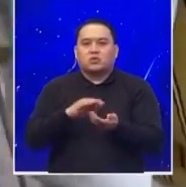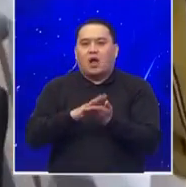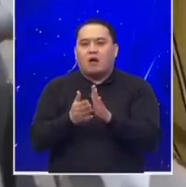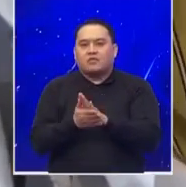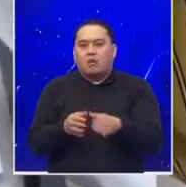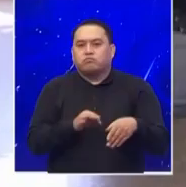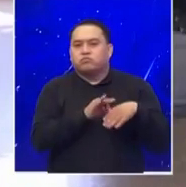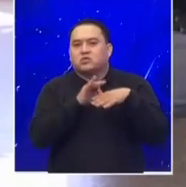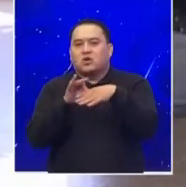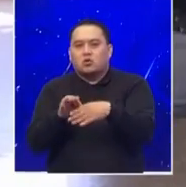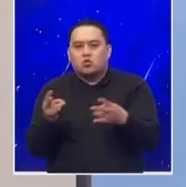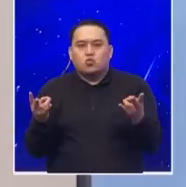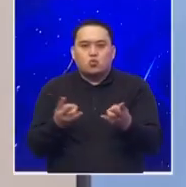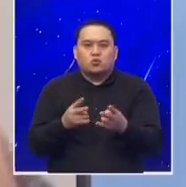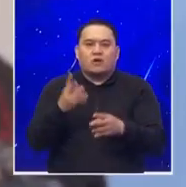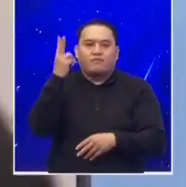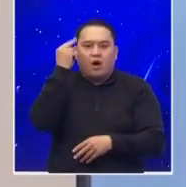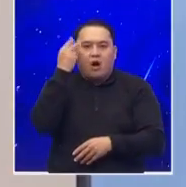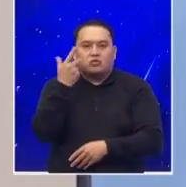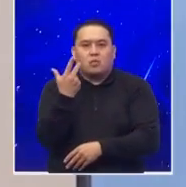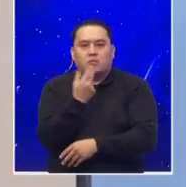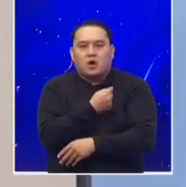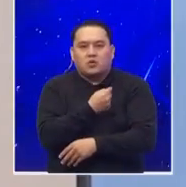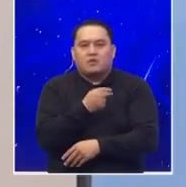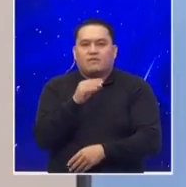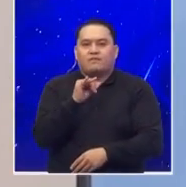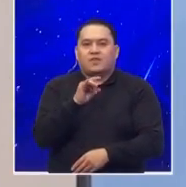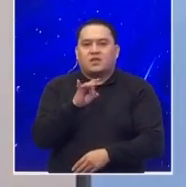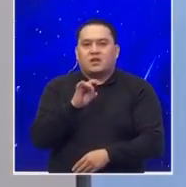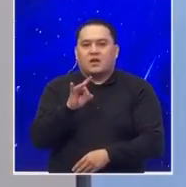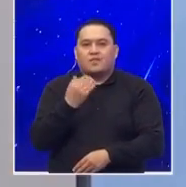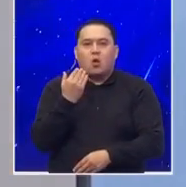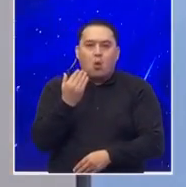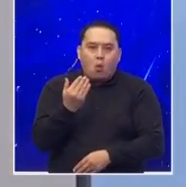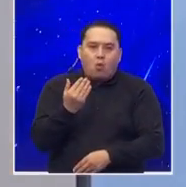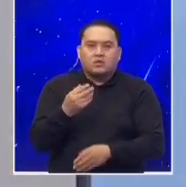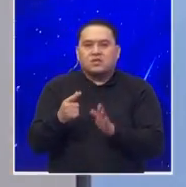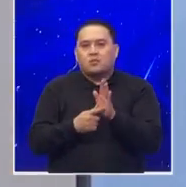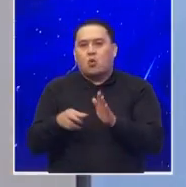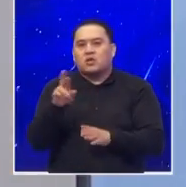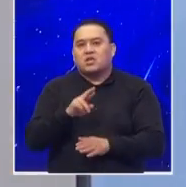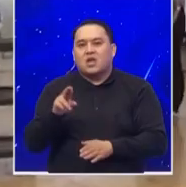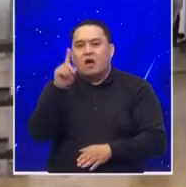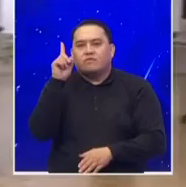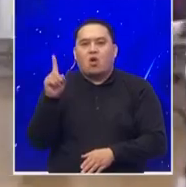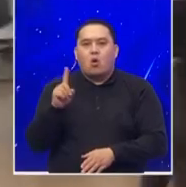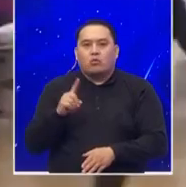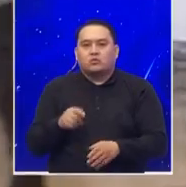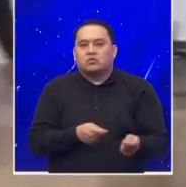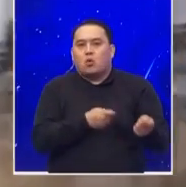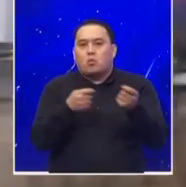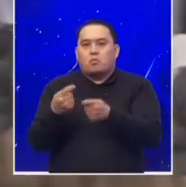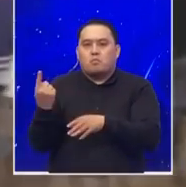договорились о поставках необходимого количества доз препарата с компанией Pfizer. 7 января в Израиль также